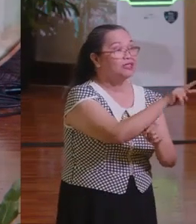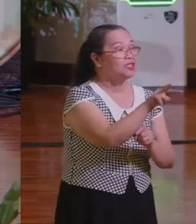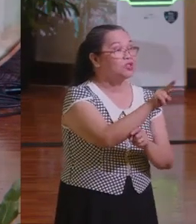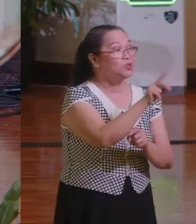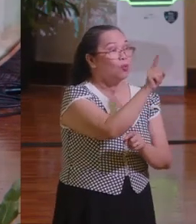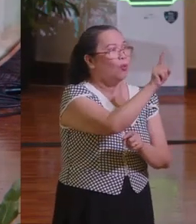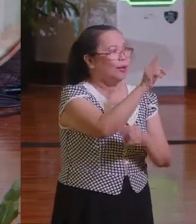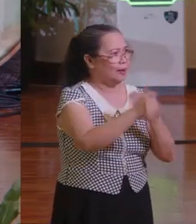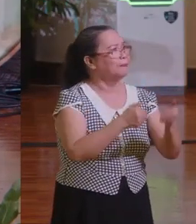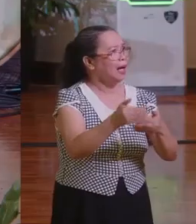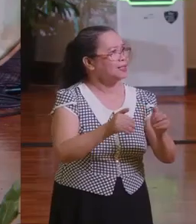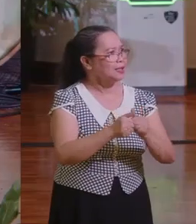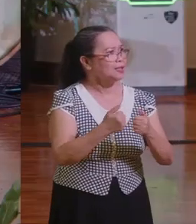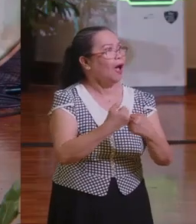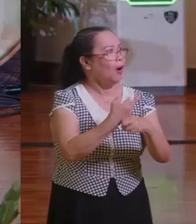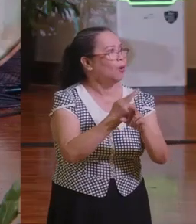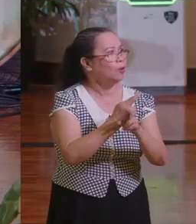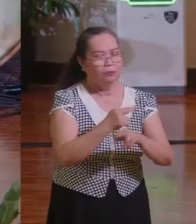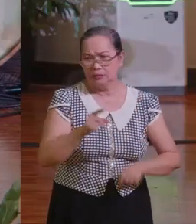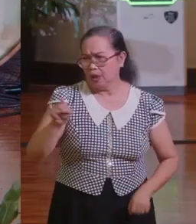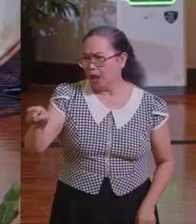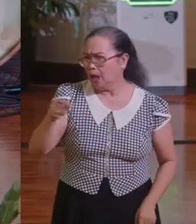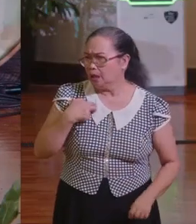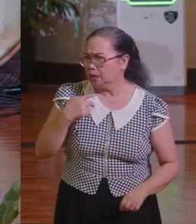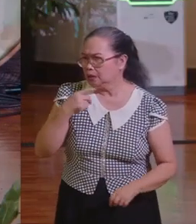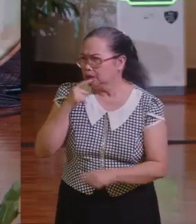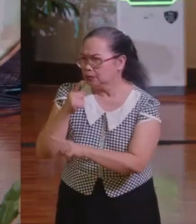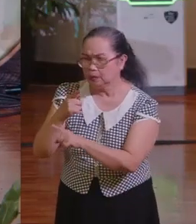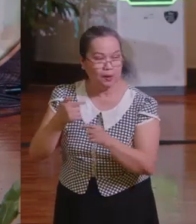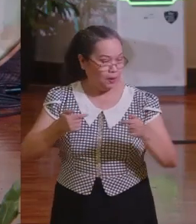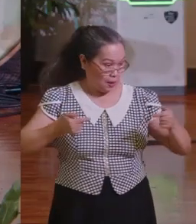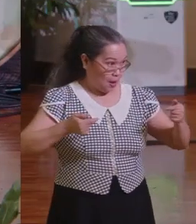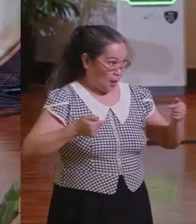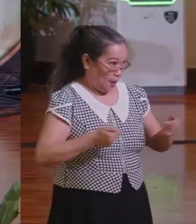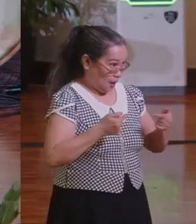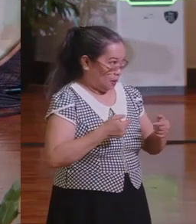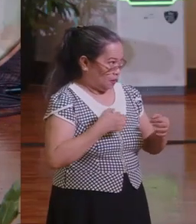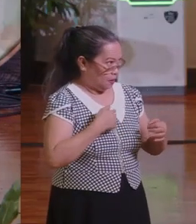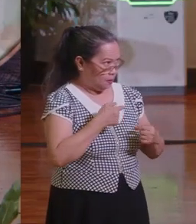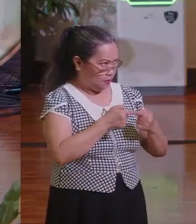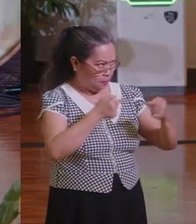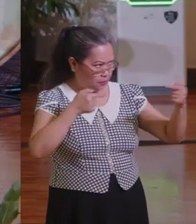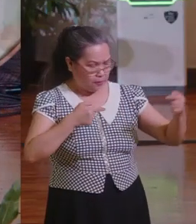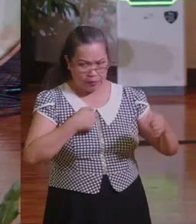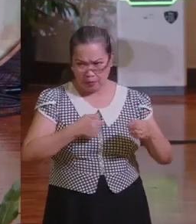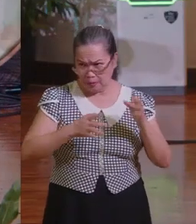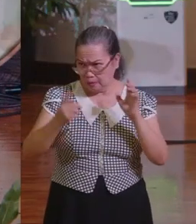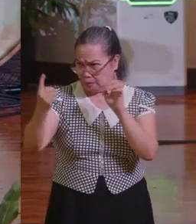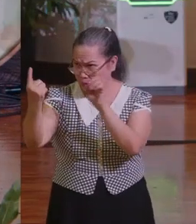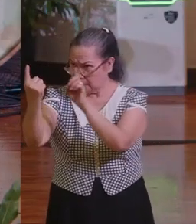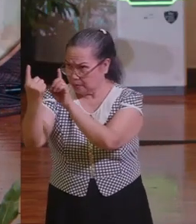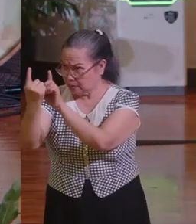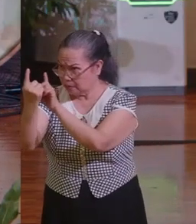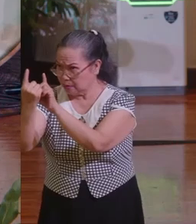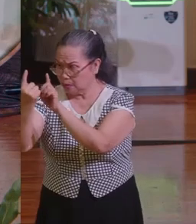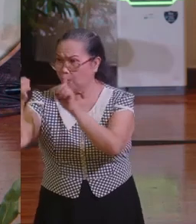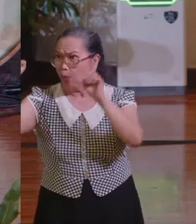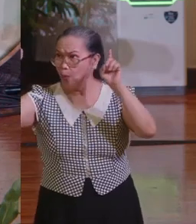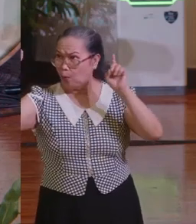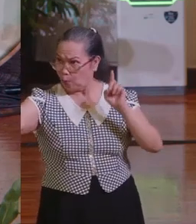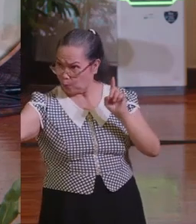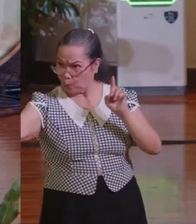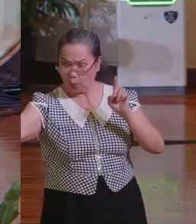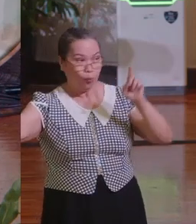process ng pagtutuwid. If your brother sins against you, go and tell him his fault between you and him